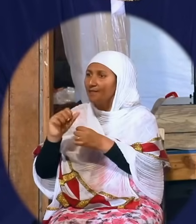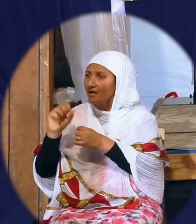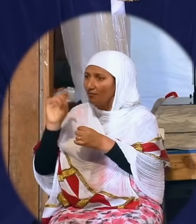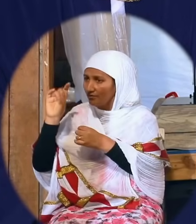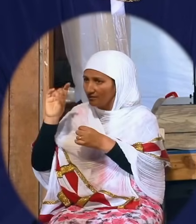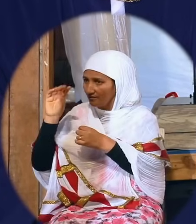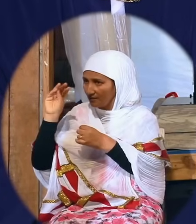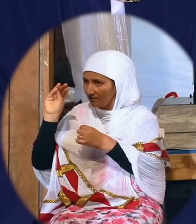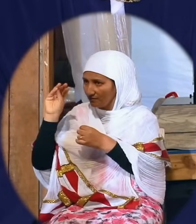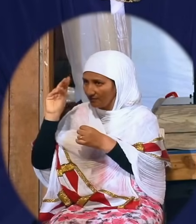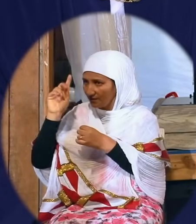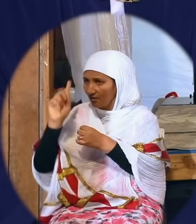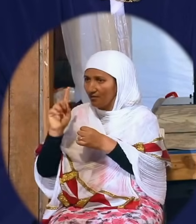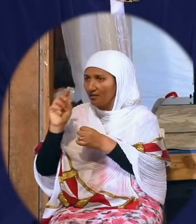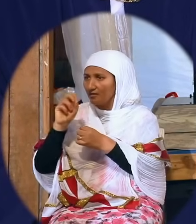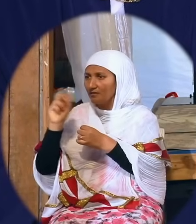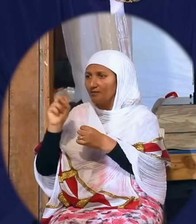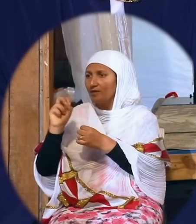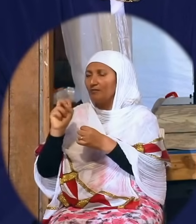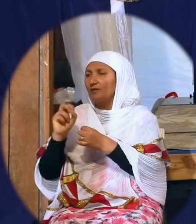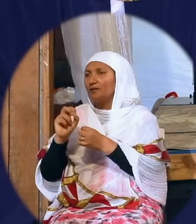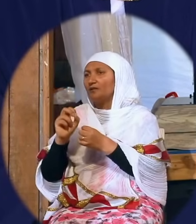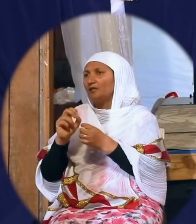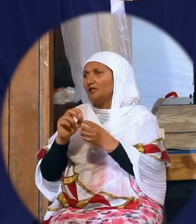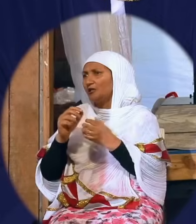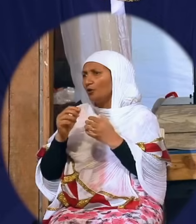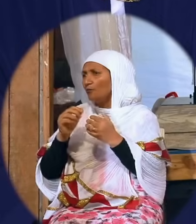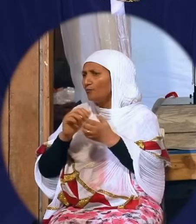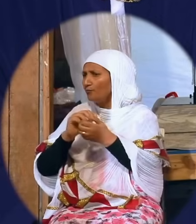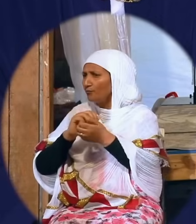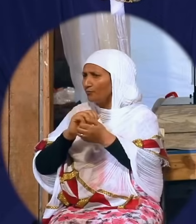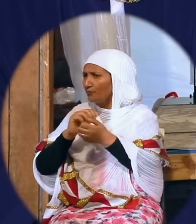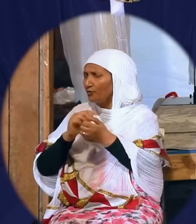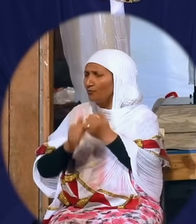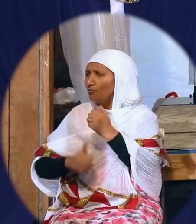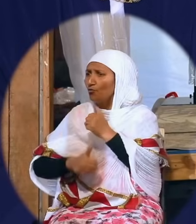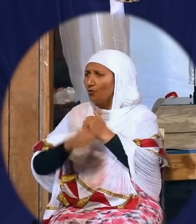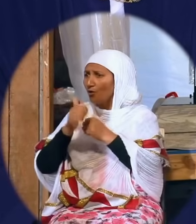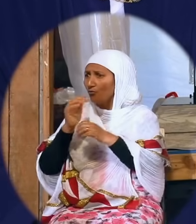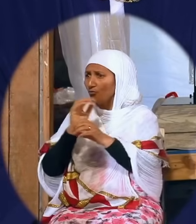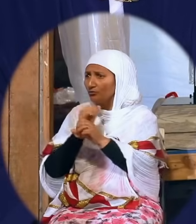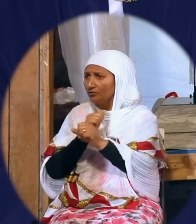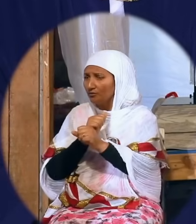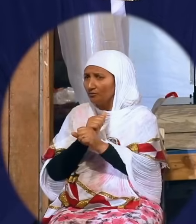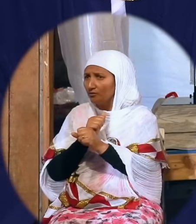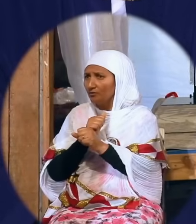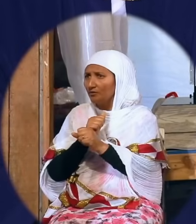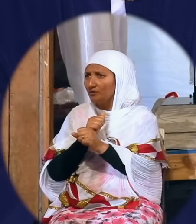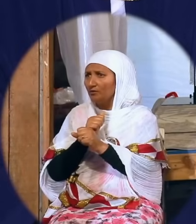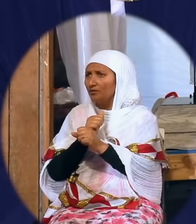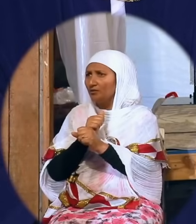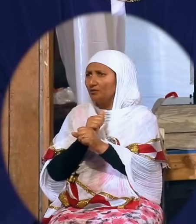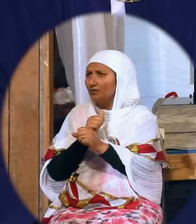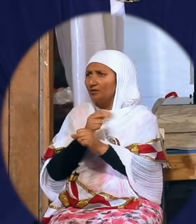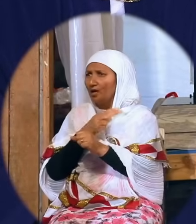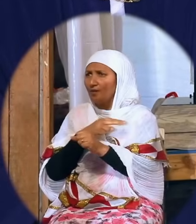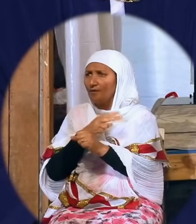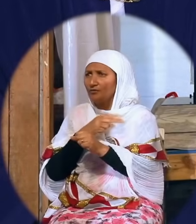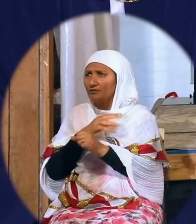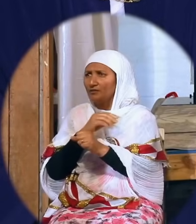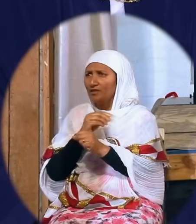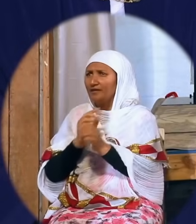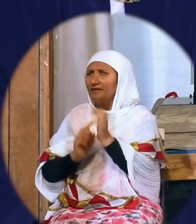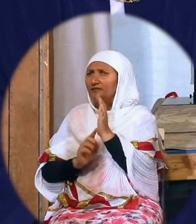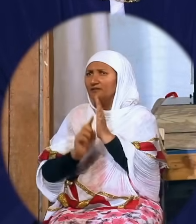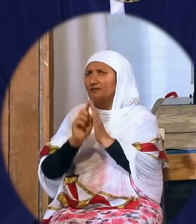እነሱ የሚመጣውን የሚጠቅመውን ለውጥ ወስደው የሚጎዳውን በማስቀረትና ሊጠብቁት የሚገባውን የሃይማኖትና